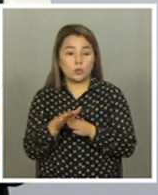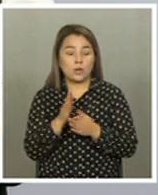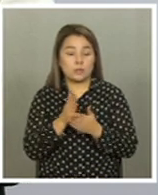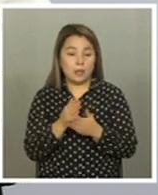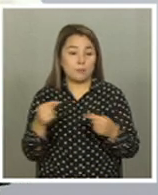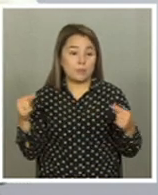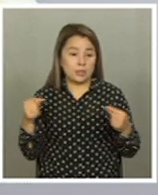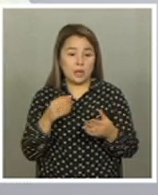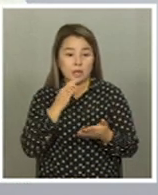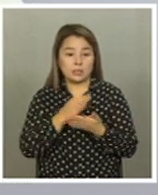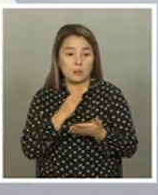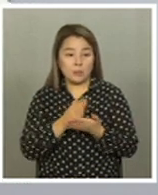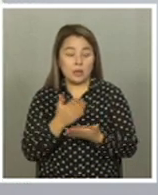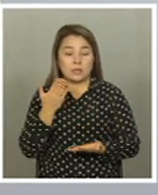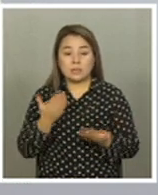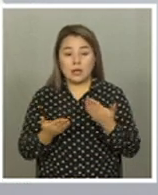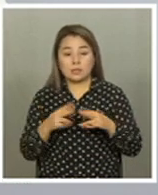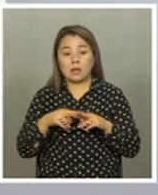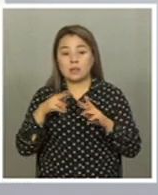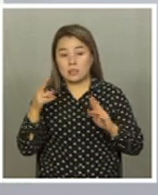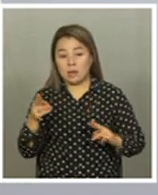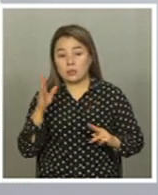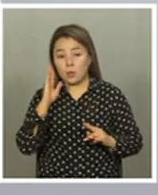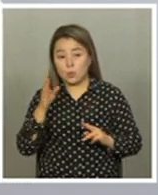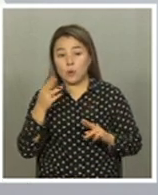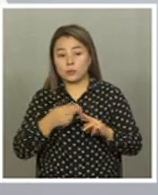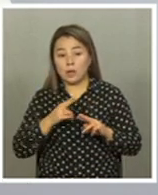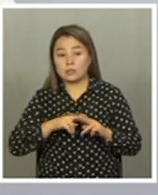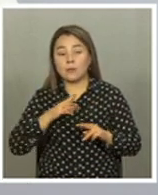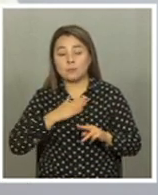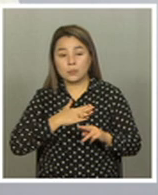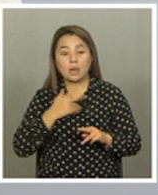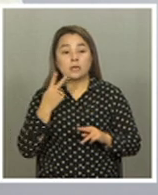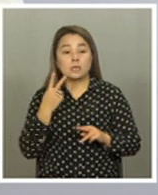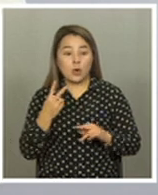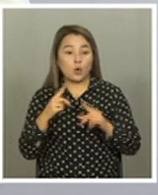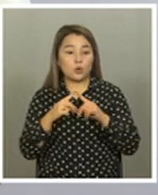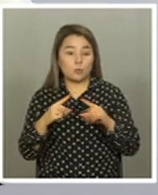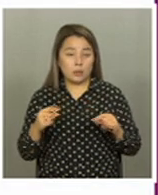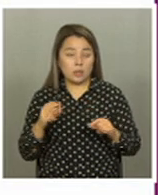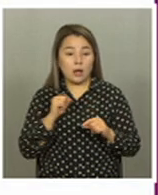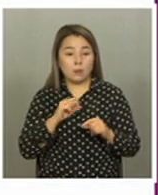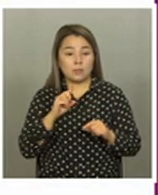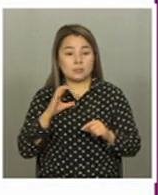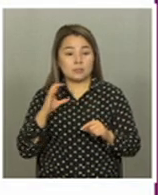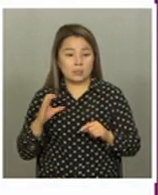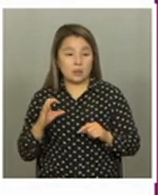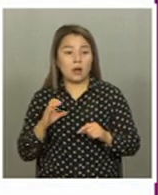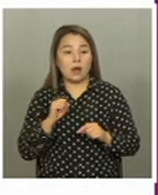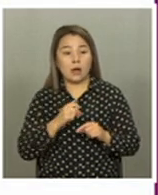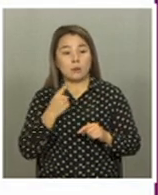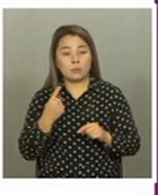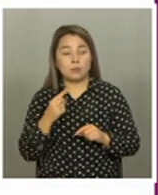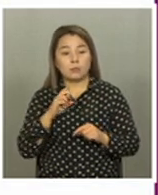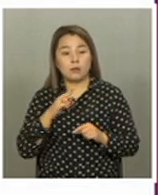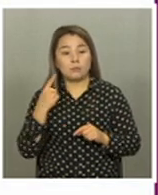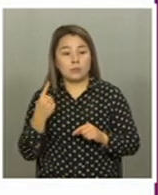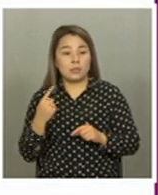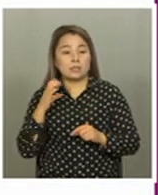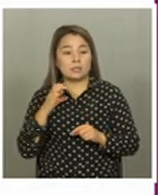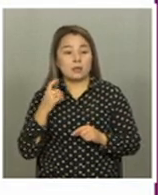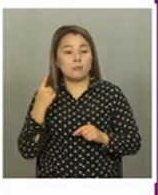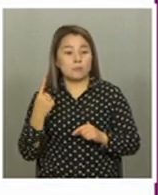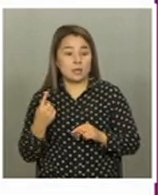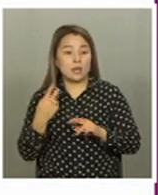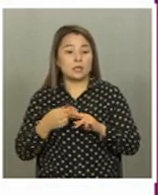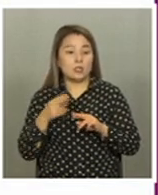Егер екі үшбұрыш толық беттесе, ол біздің екі үшбұрышымыз АБС үшбұрышы мен А1, Б1, С1